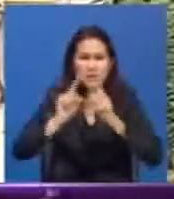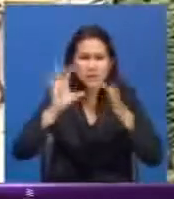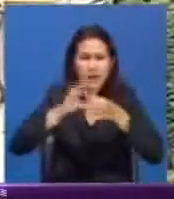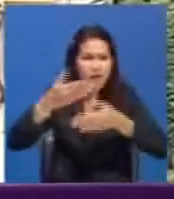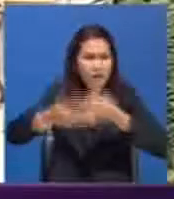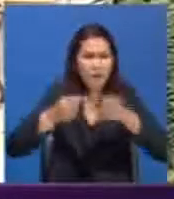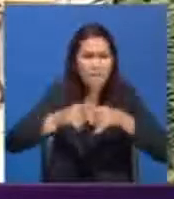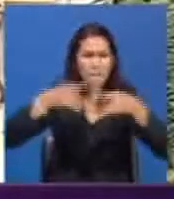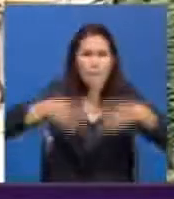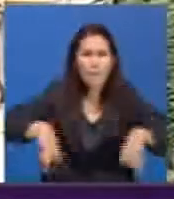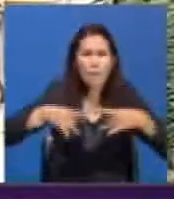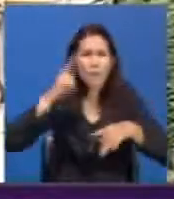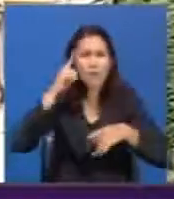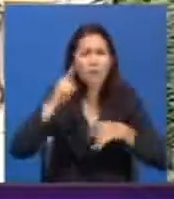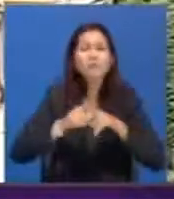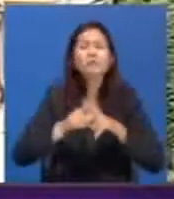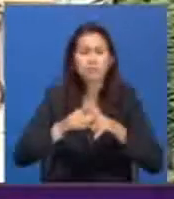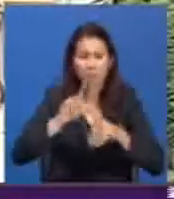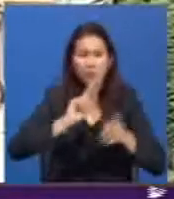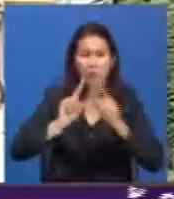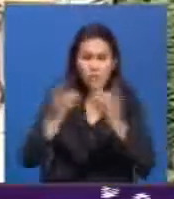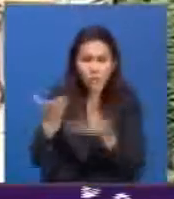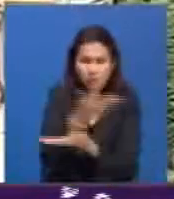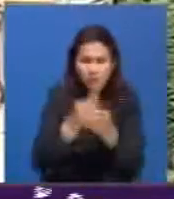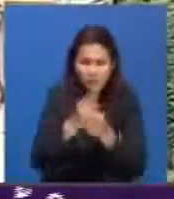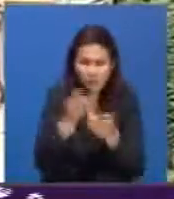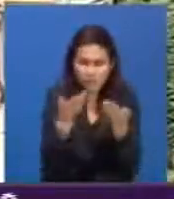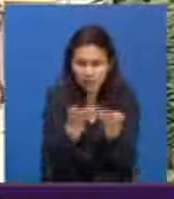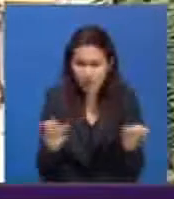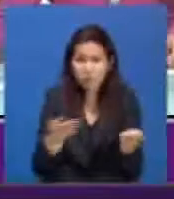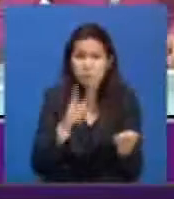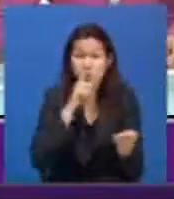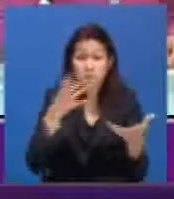หาบเล่แผงลอยบริเวณโบเบ้ค่ะซึ่งถ้าเมื่อมีความคืบหน้า